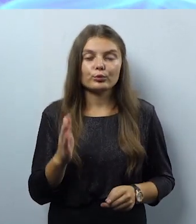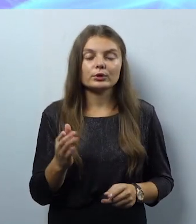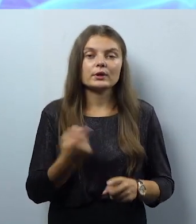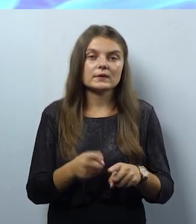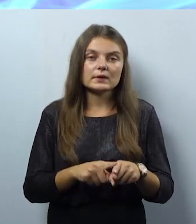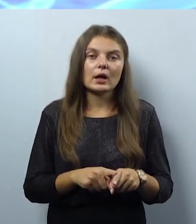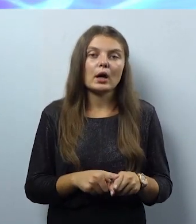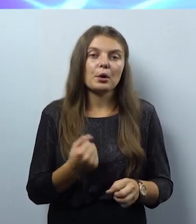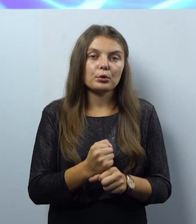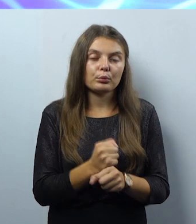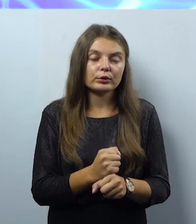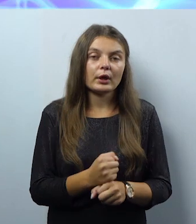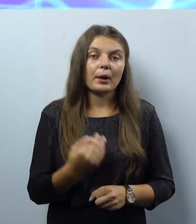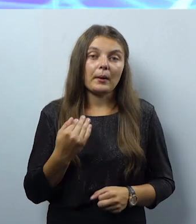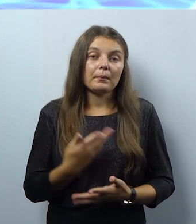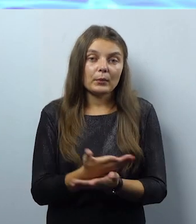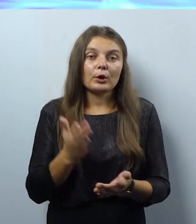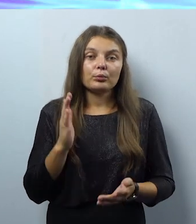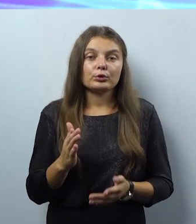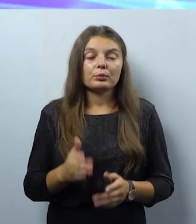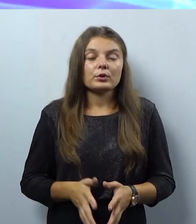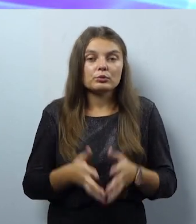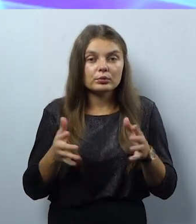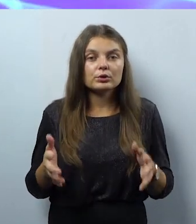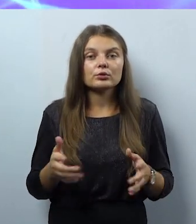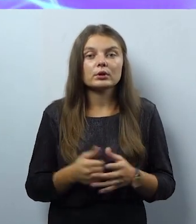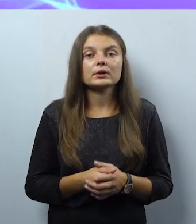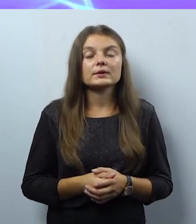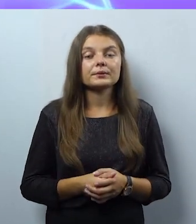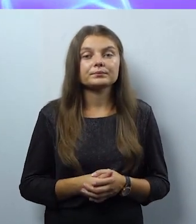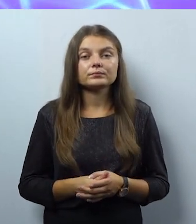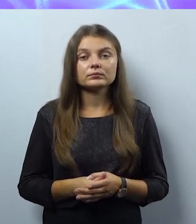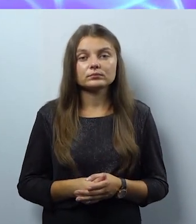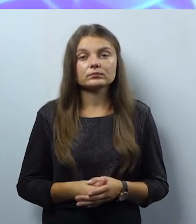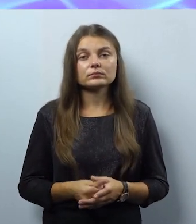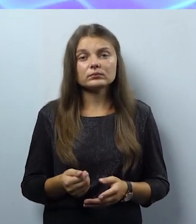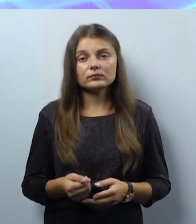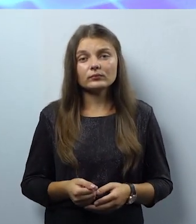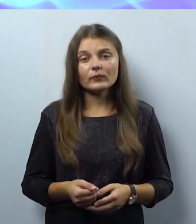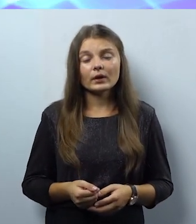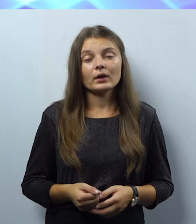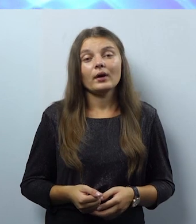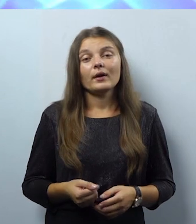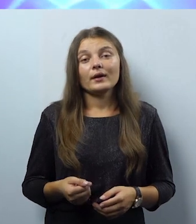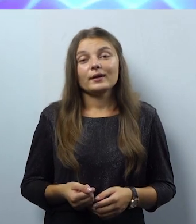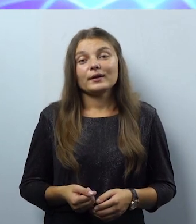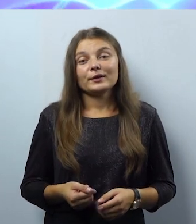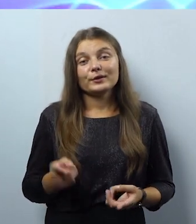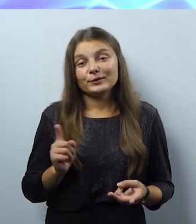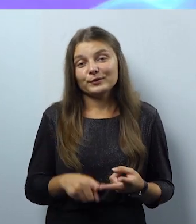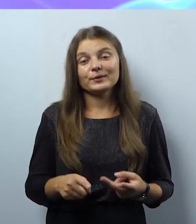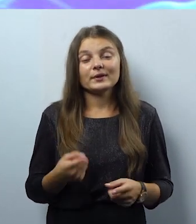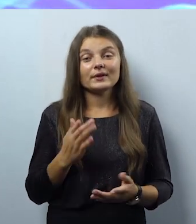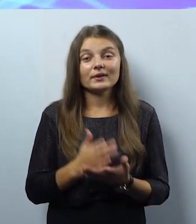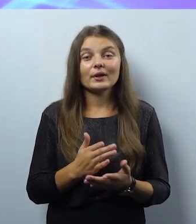це допрацюємо, скомплектуємо. І я надіюся, звичайно, є багато ще інших питань. Це дороги. Бо який би там не був,